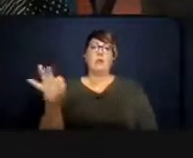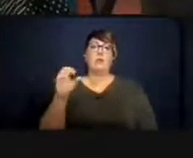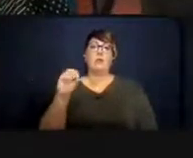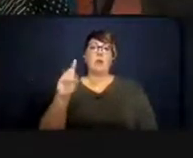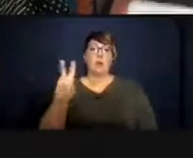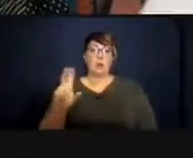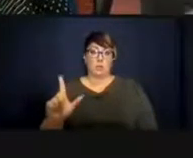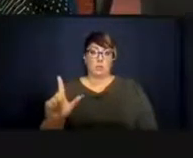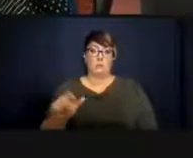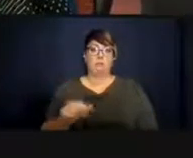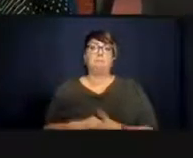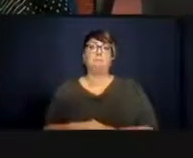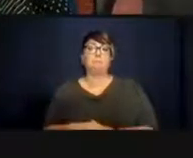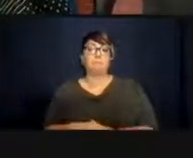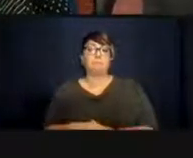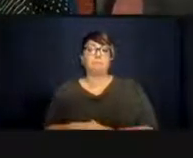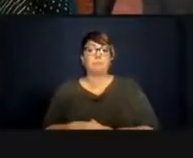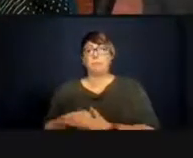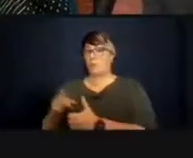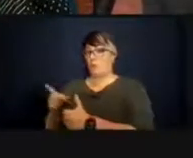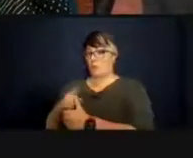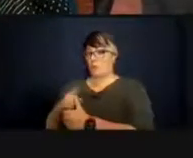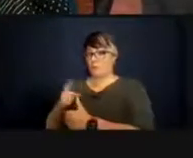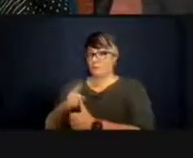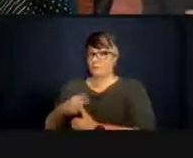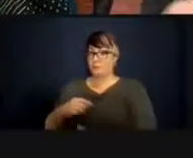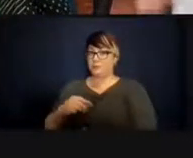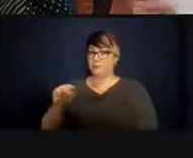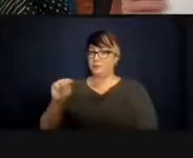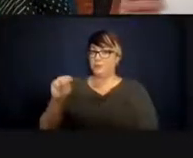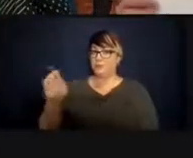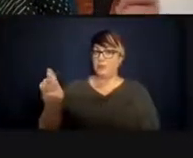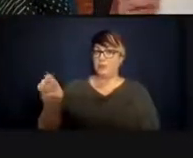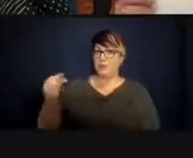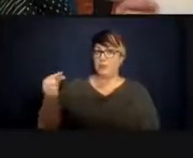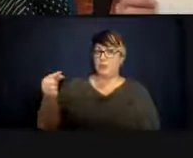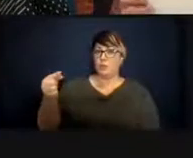Polio, asante timu, asante kwa kazi nzuri.